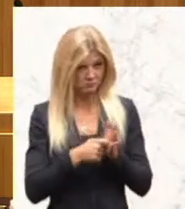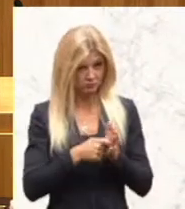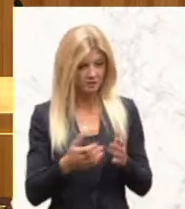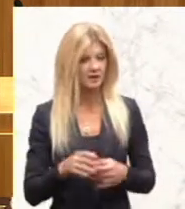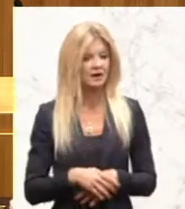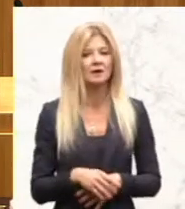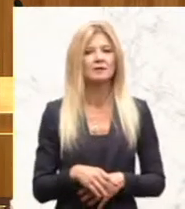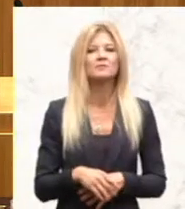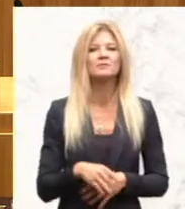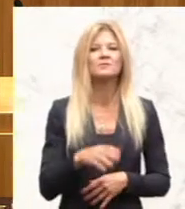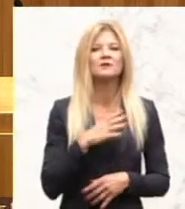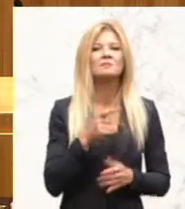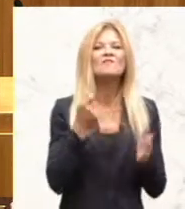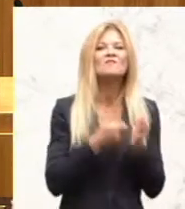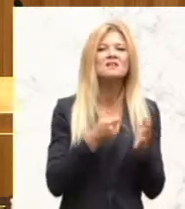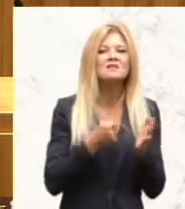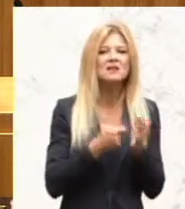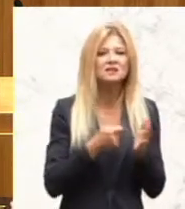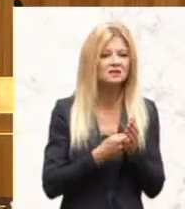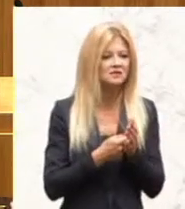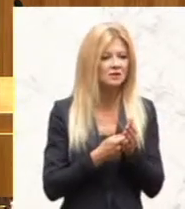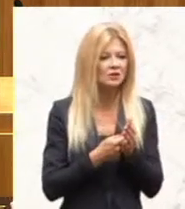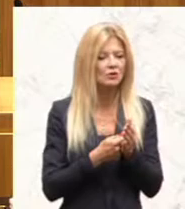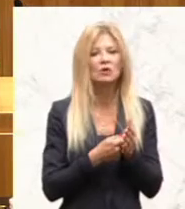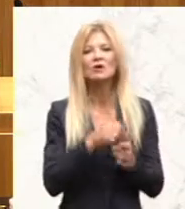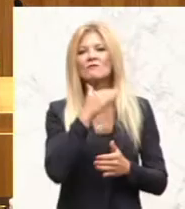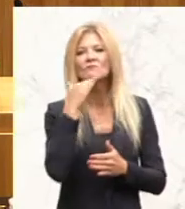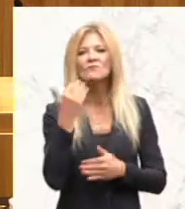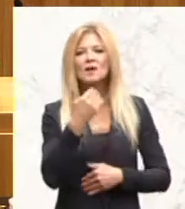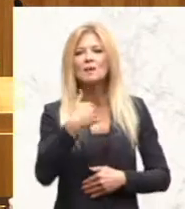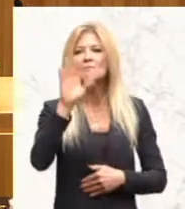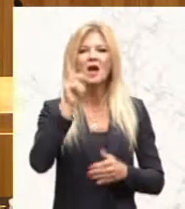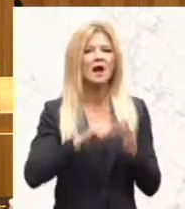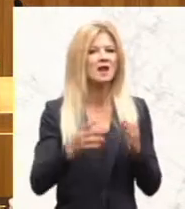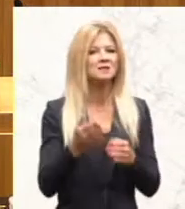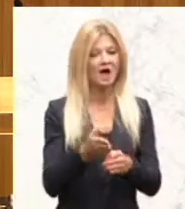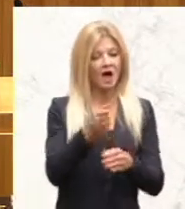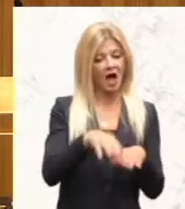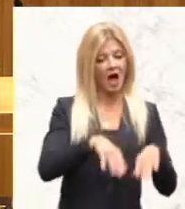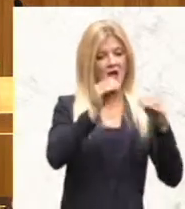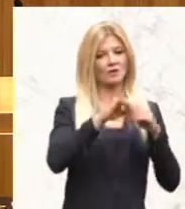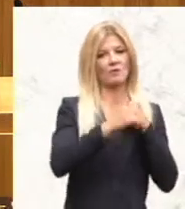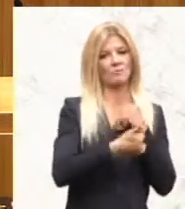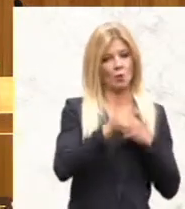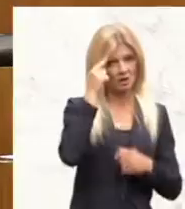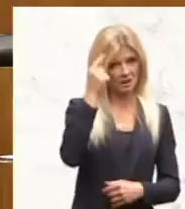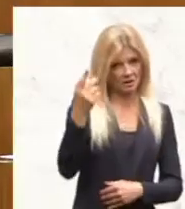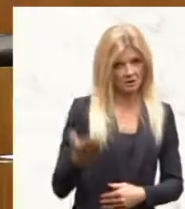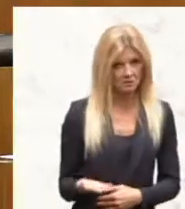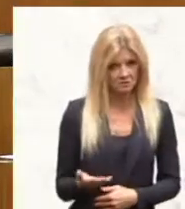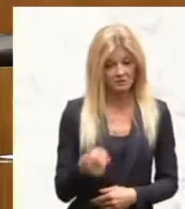Finanzierung ein Vielfaches von dem, was man ursprünglich bei Beginn des Projektes angenommen hat. Und darin liegt ja sozusagen